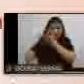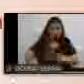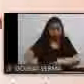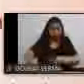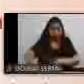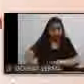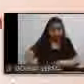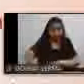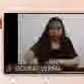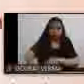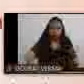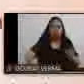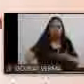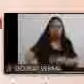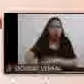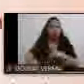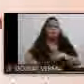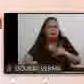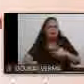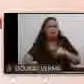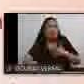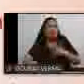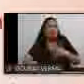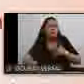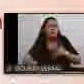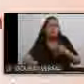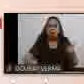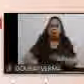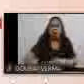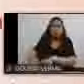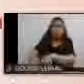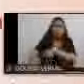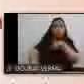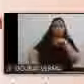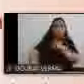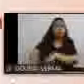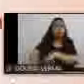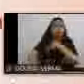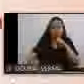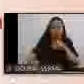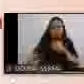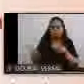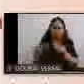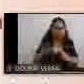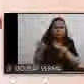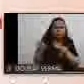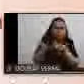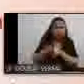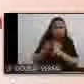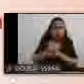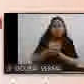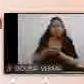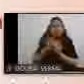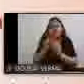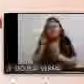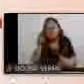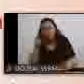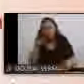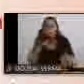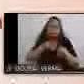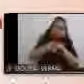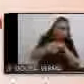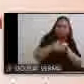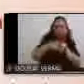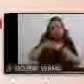जो कुछ नहीं करती थी बिल्कुल ठीक रिदम में, कभी फास्ट कभी स्लो कभी डा डा डिड कभी